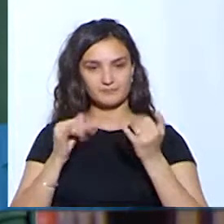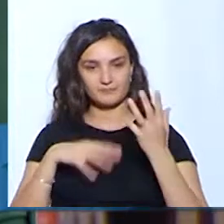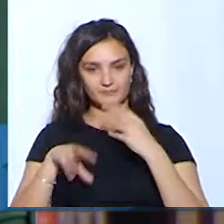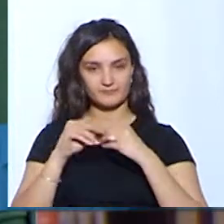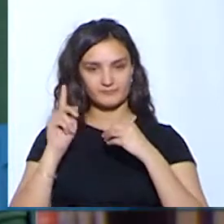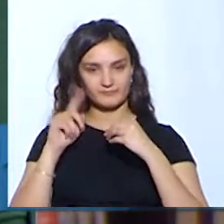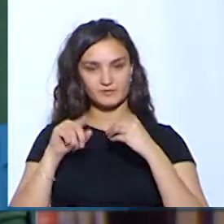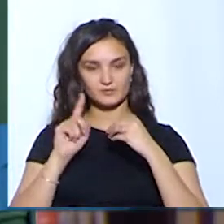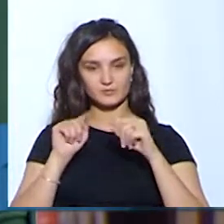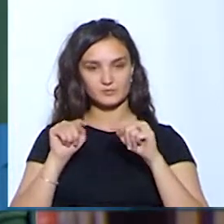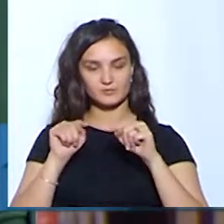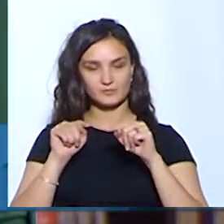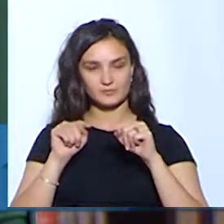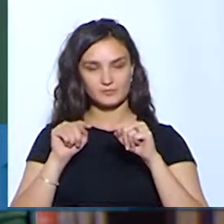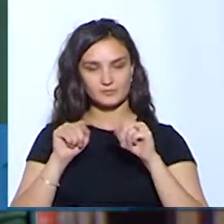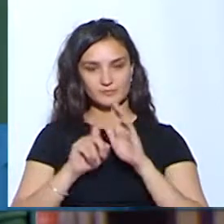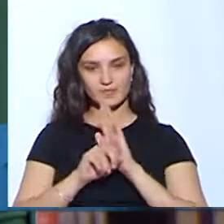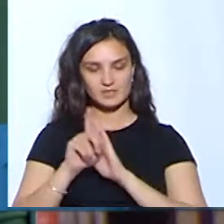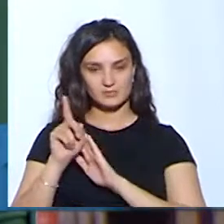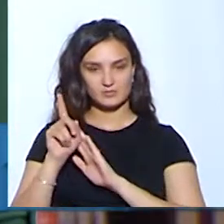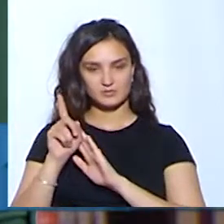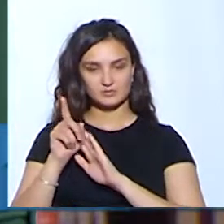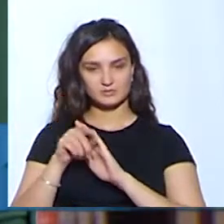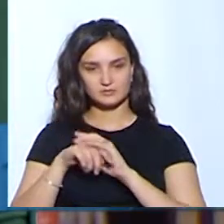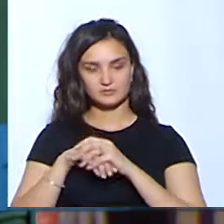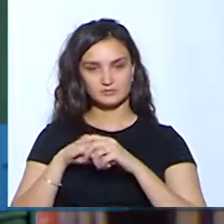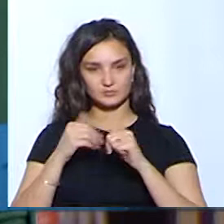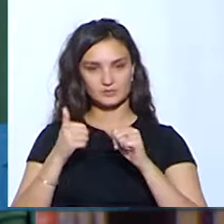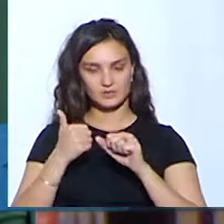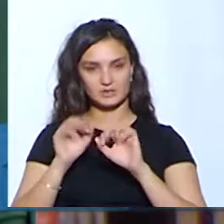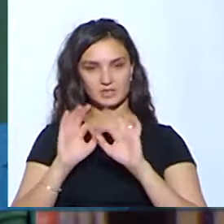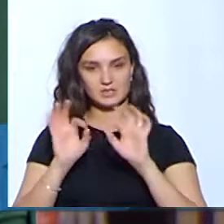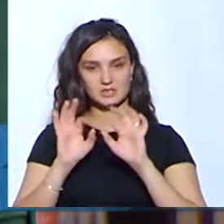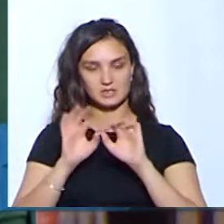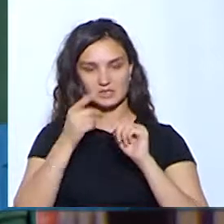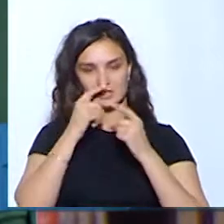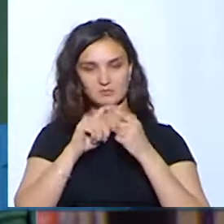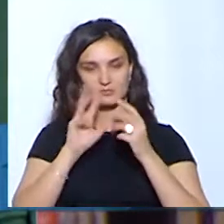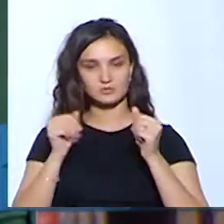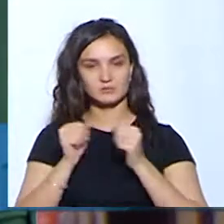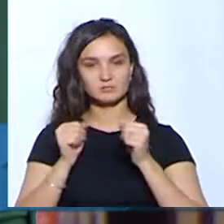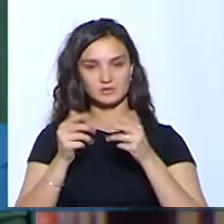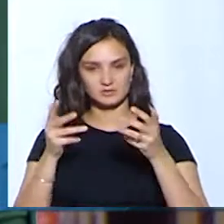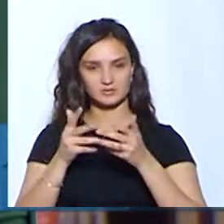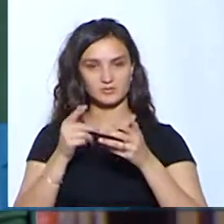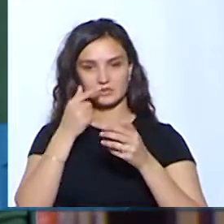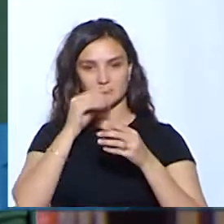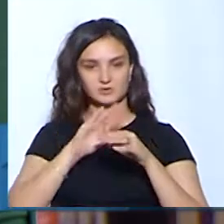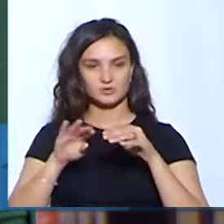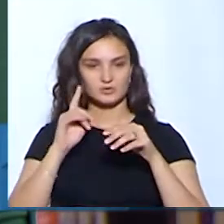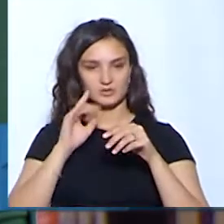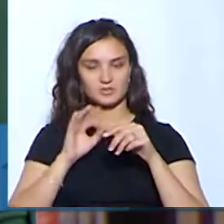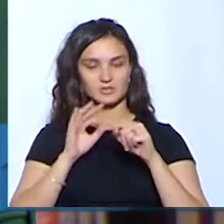ყველამ ვიცით რომ ის ისპანკიდან დაწყებული რომელიც კარგად არის აღწერილი ეხა გრიპი ზამთარი არის გრიპი როარ იყოს ხო მე